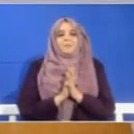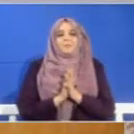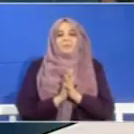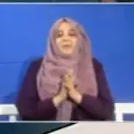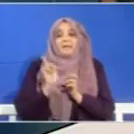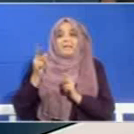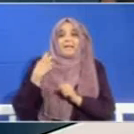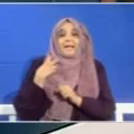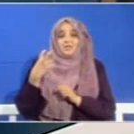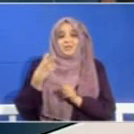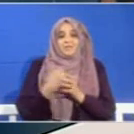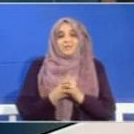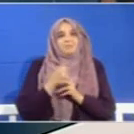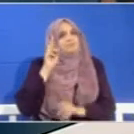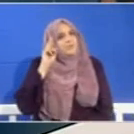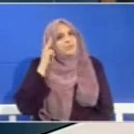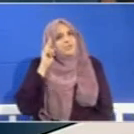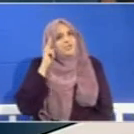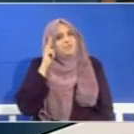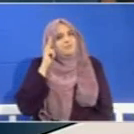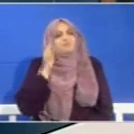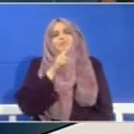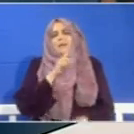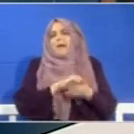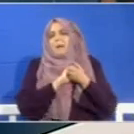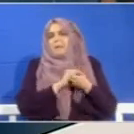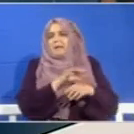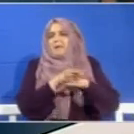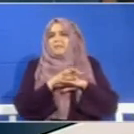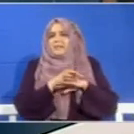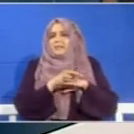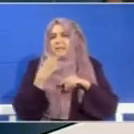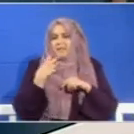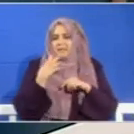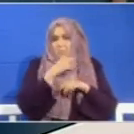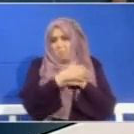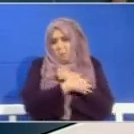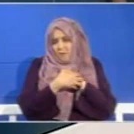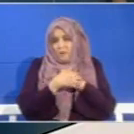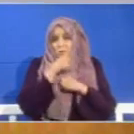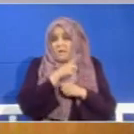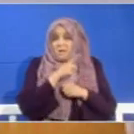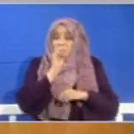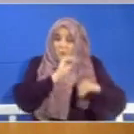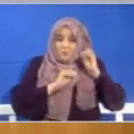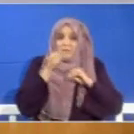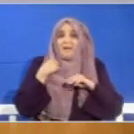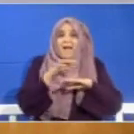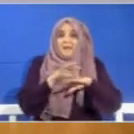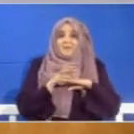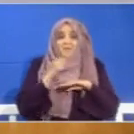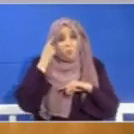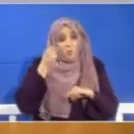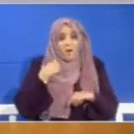هذاك الأغاني فكر في نفسه قال هذا صديقي فقير وكلف نفسه واستضافني في